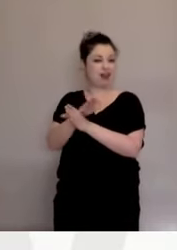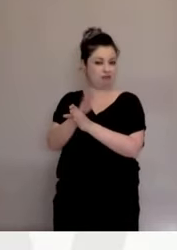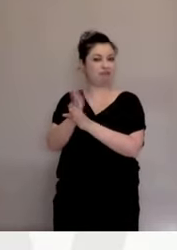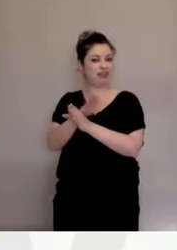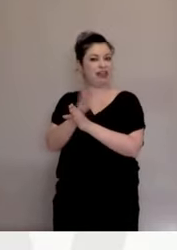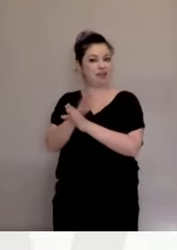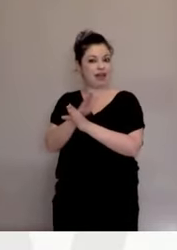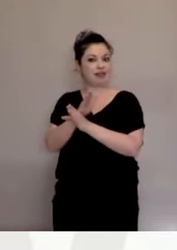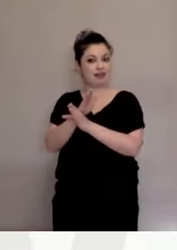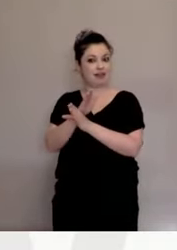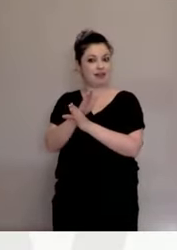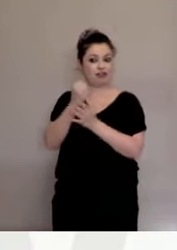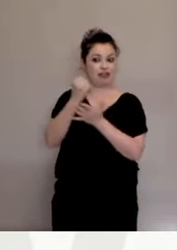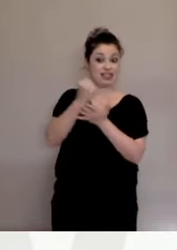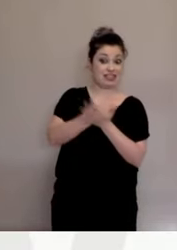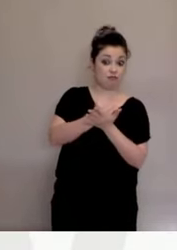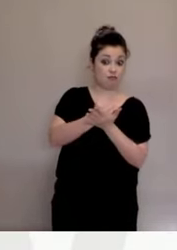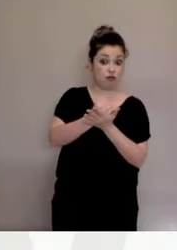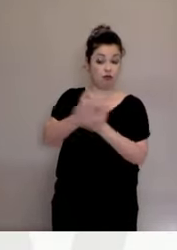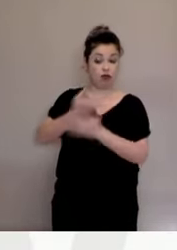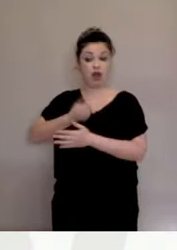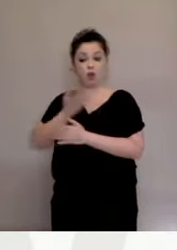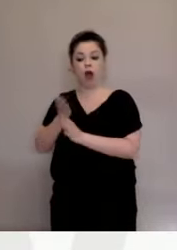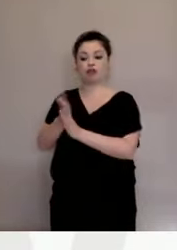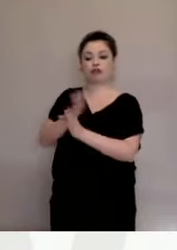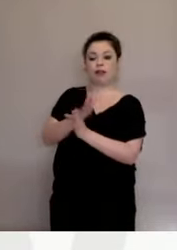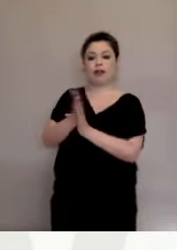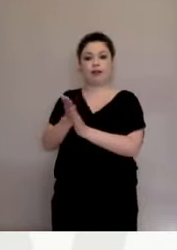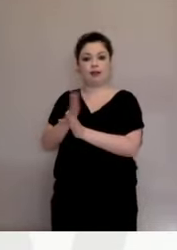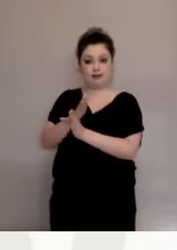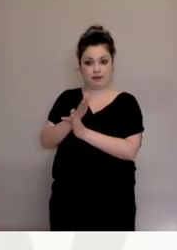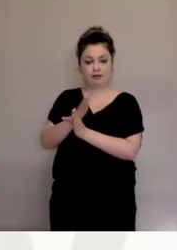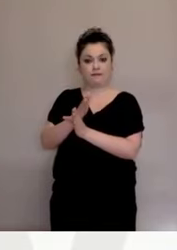del simbolo del linguaggio. E